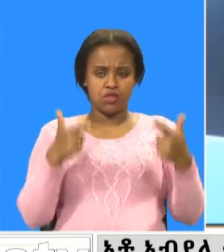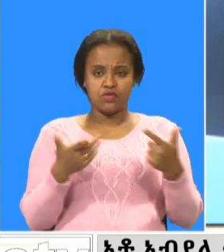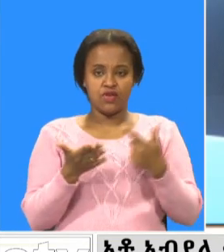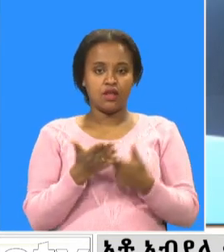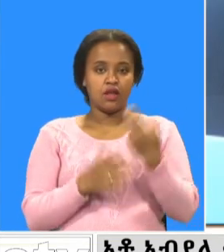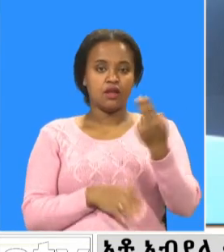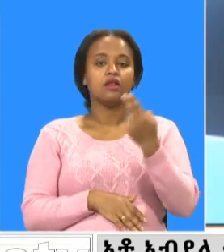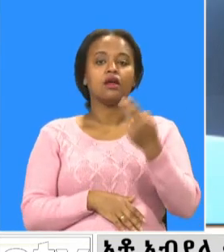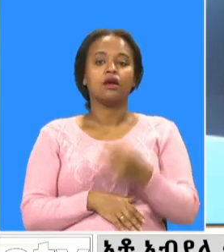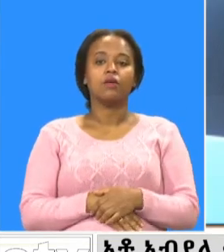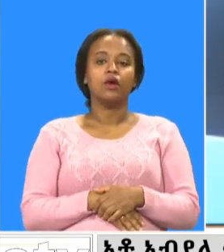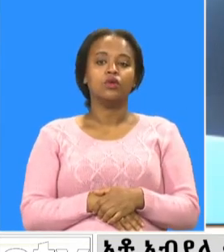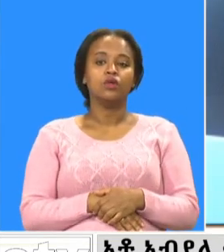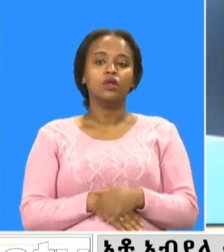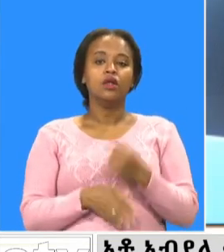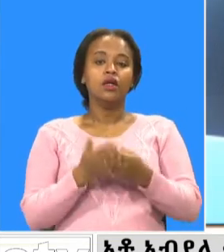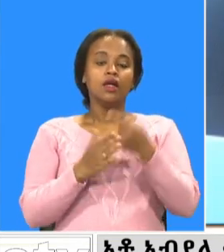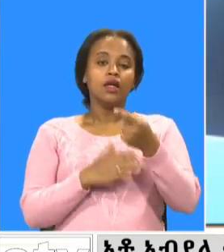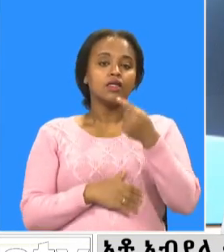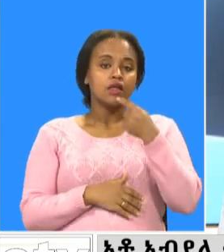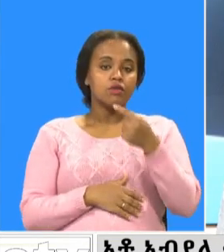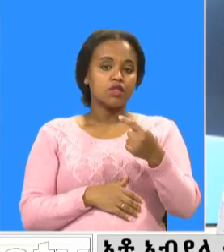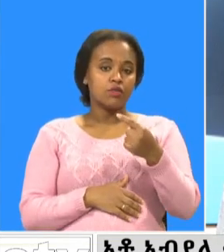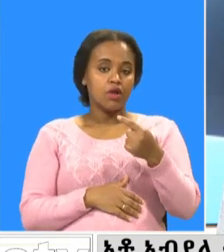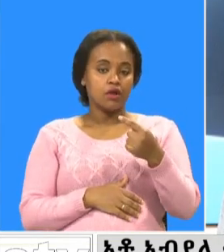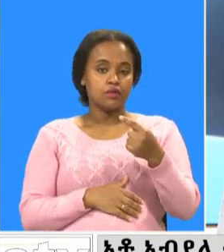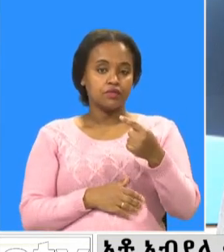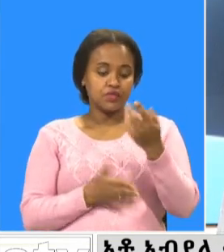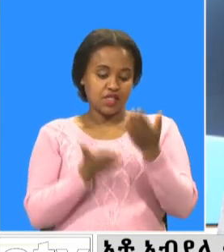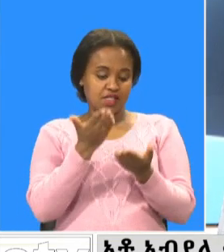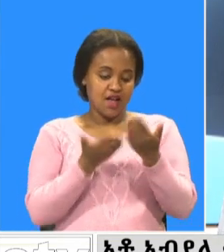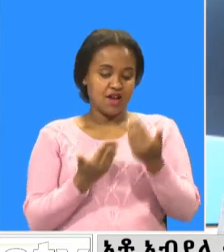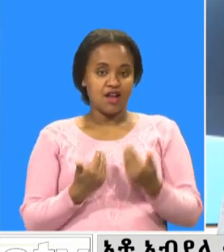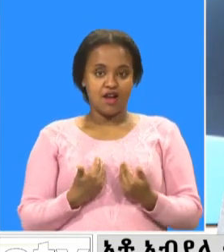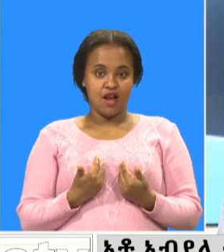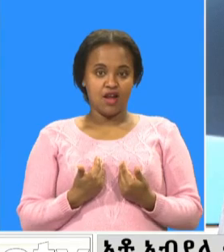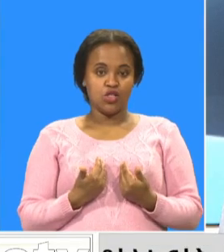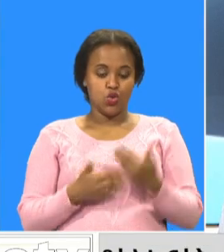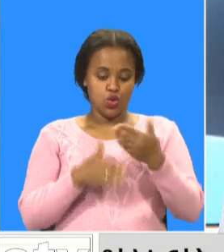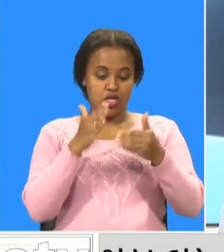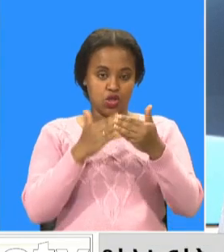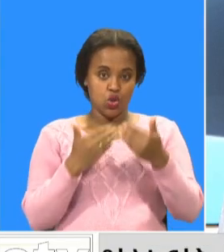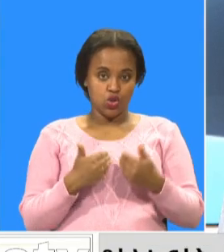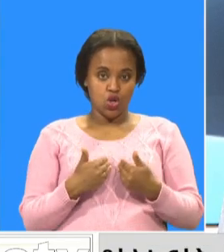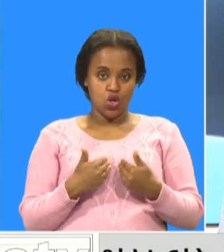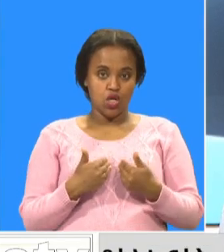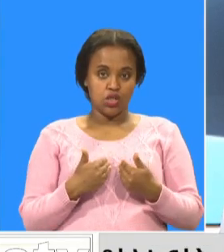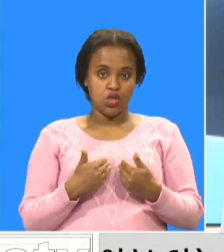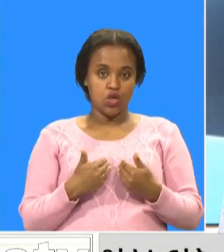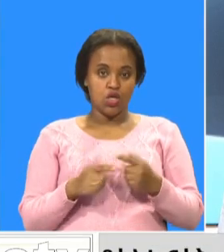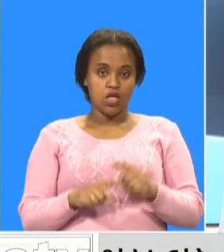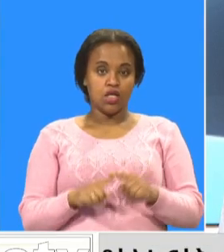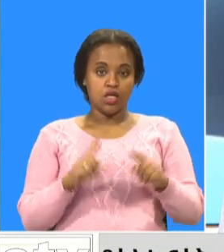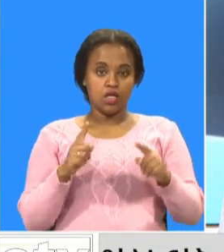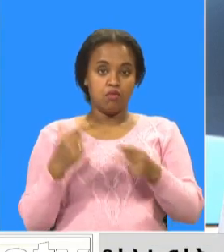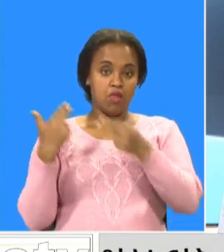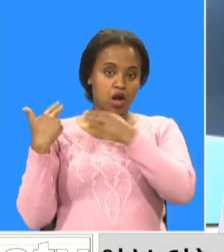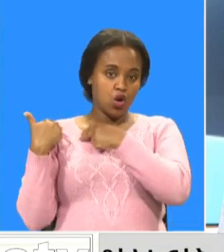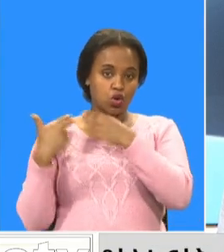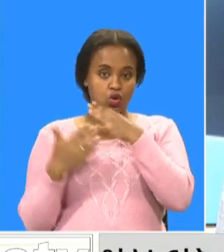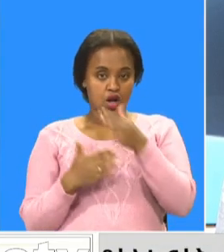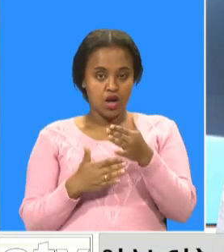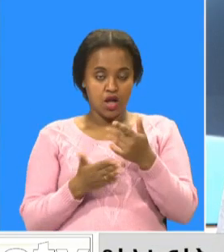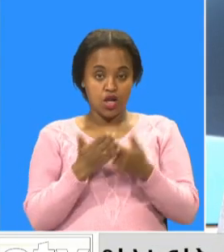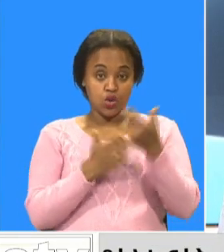ማስኮች ይጠቀማሉ። ለዛም ሲባል ስታንዳርድ አላቸው፣ ግን ሬጉሌትድ አይደሉም። እነዛ ማስኮች ማንዳተሪ አይደሉም፣ የነሱ